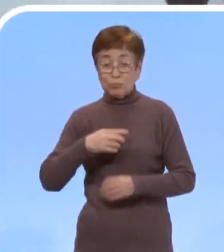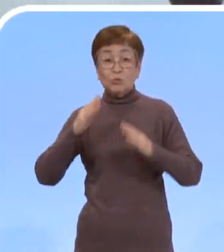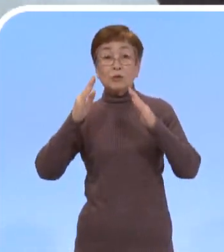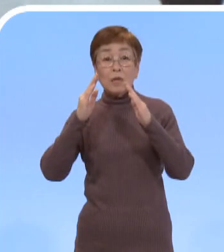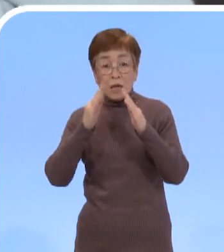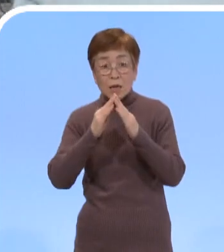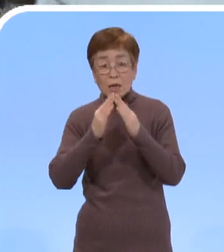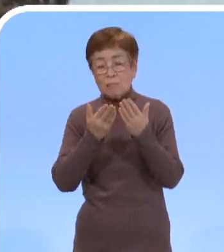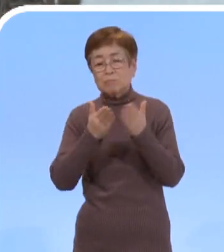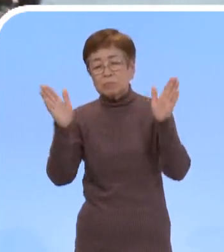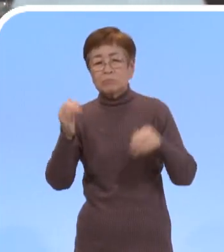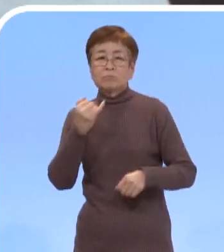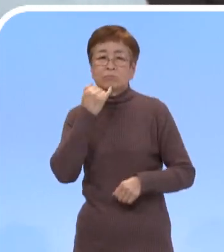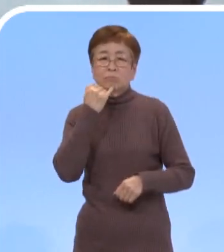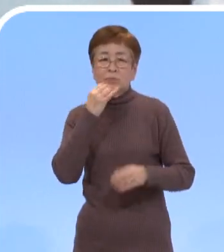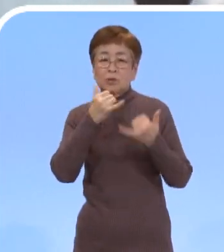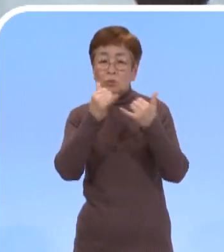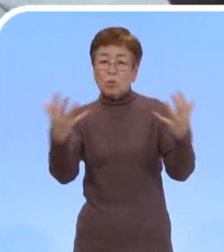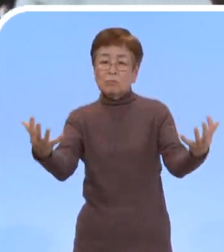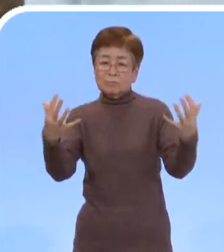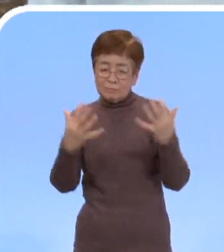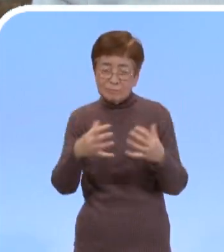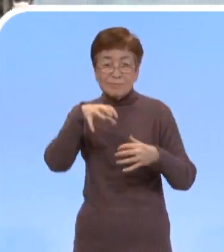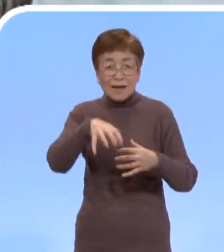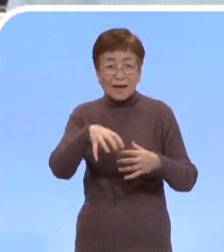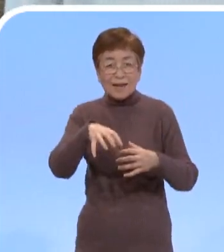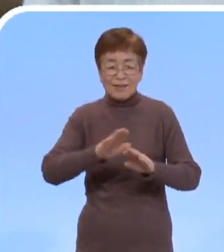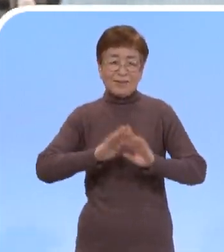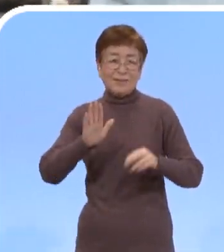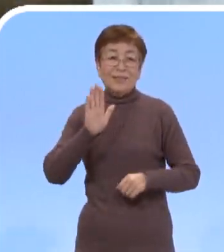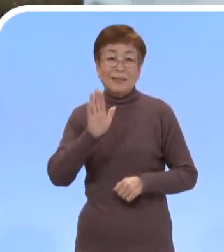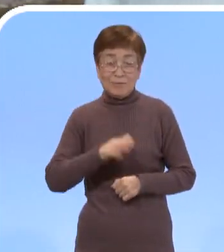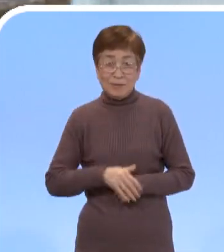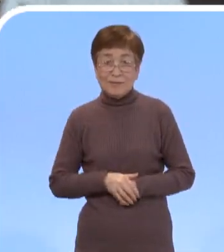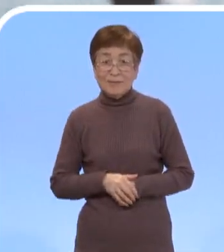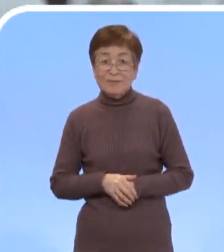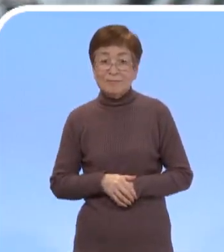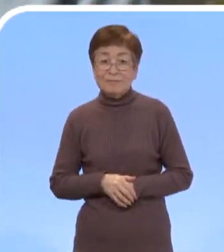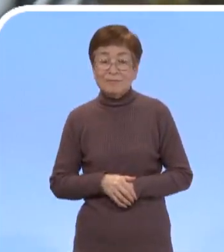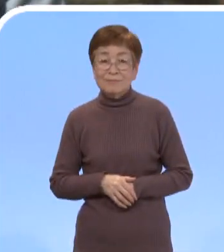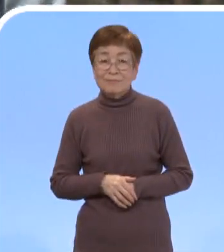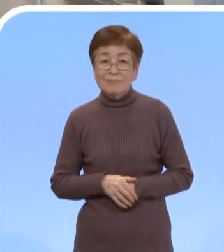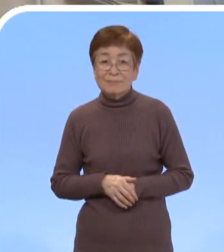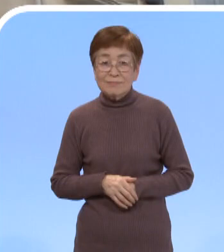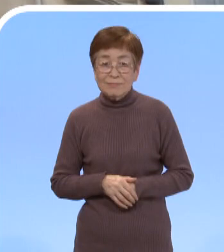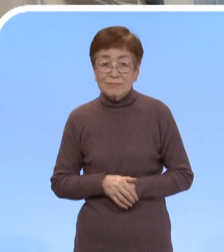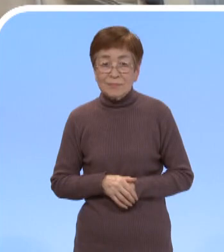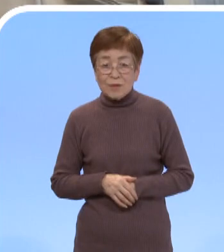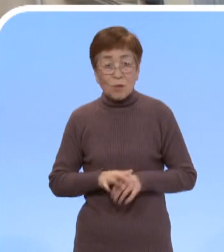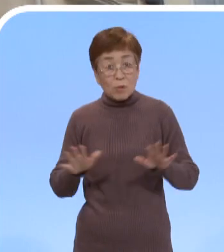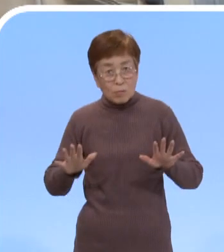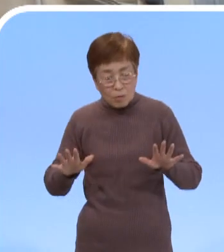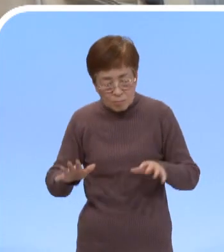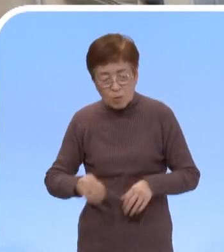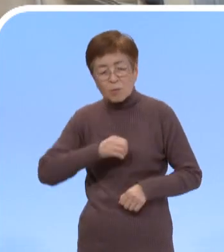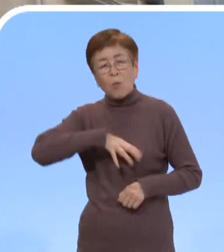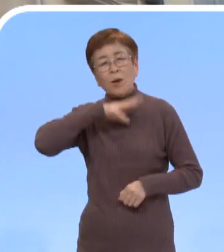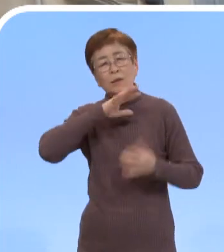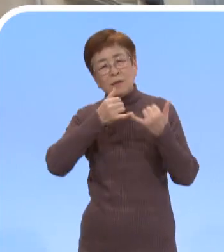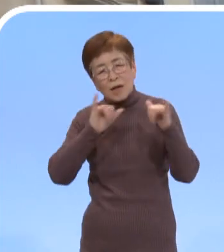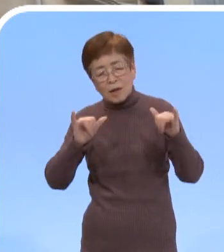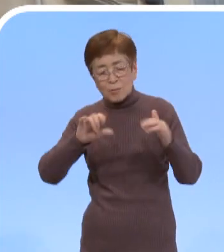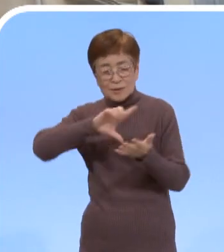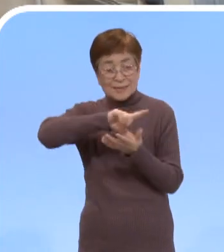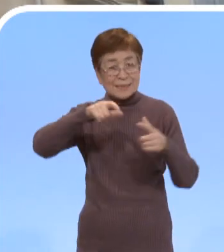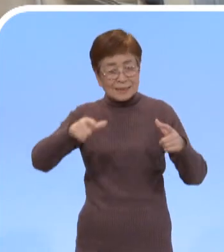けど、はい、ご自分のお住まいを開放して集い場をされてるっていうところがあるんですよ。 はい、はい、 子どもたち